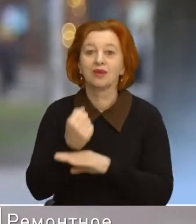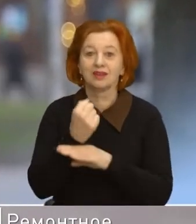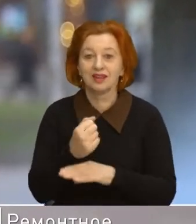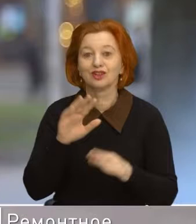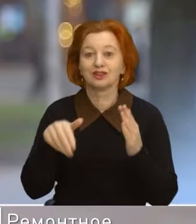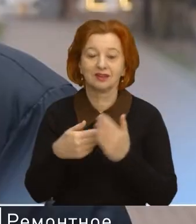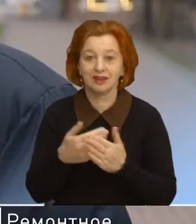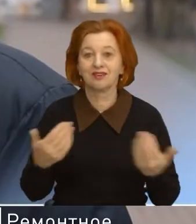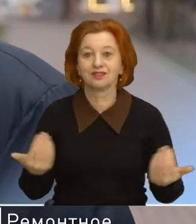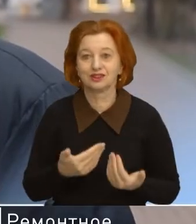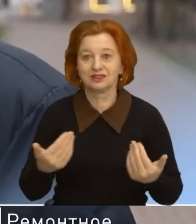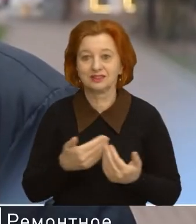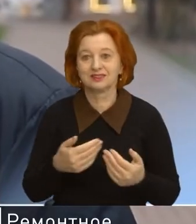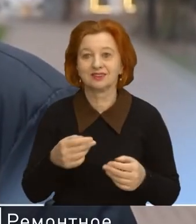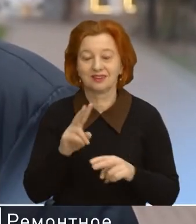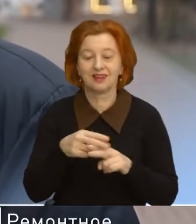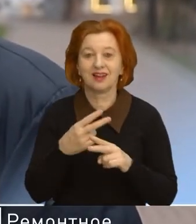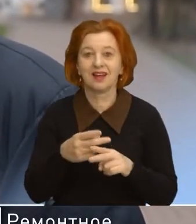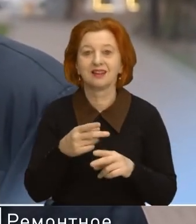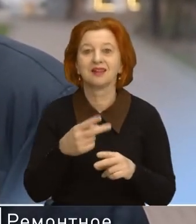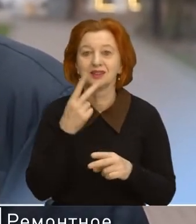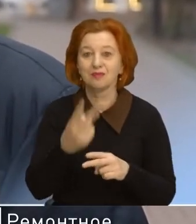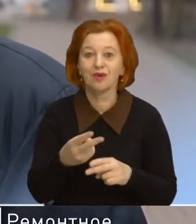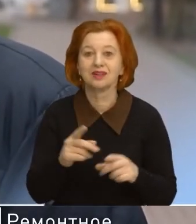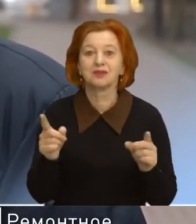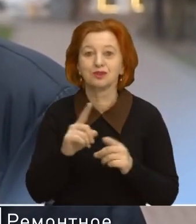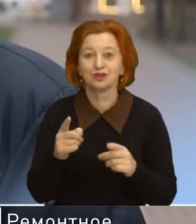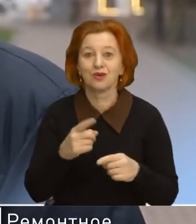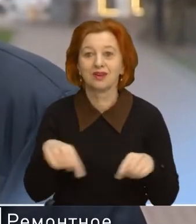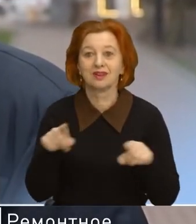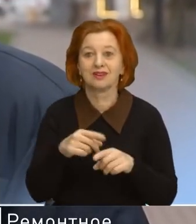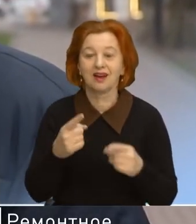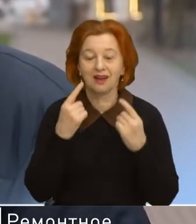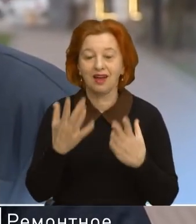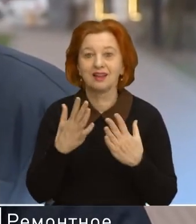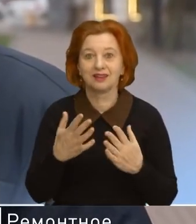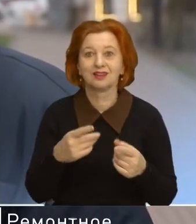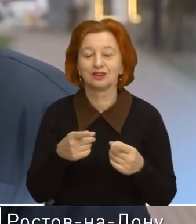определенными трудностями в жизни. Философски к ним отношусь, потому что иногда это, конечно,